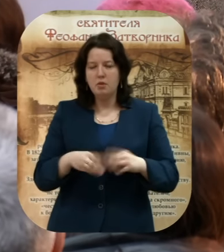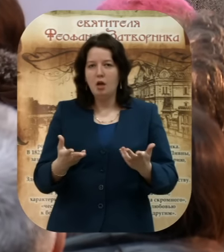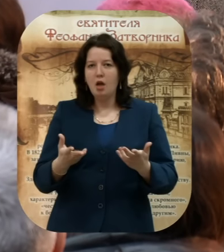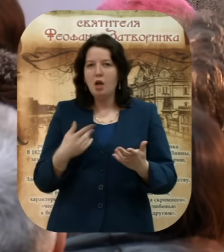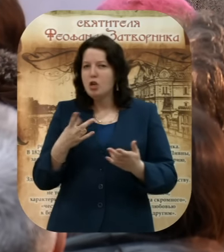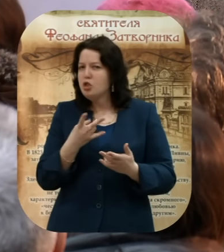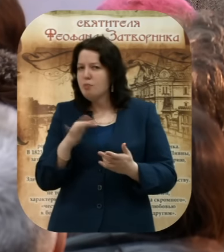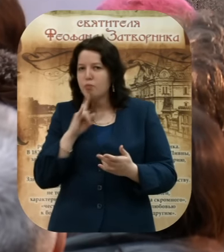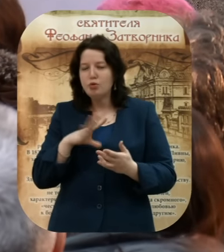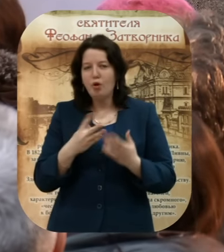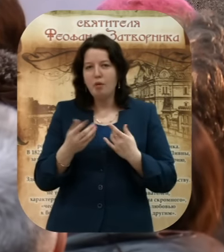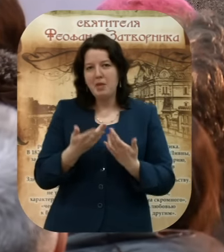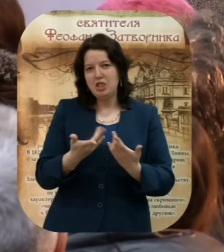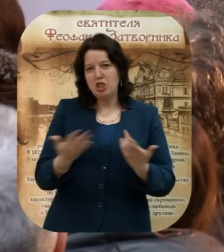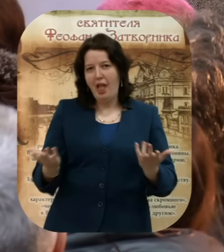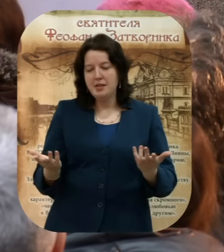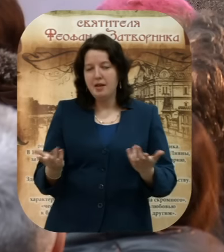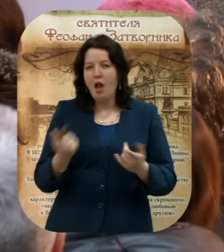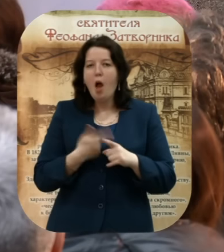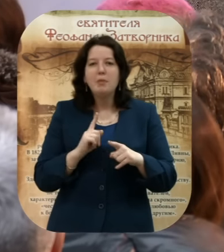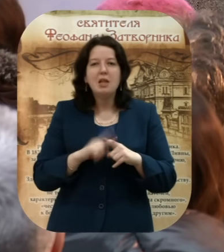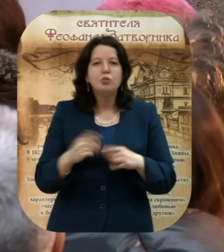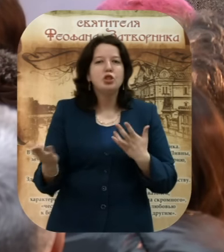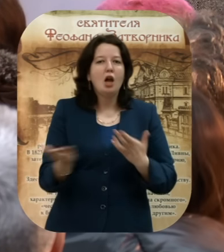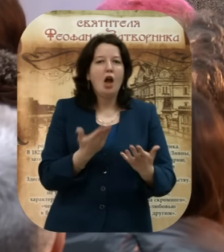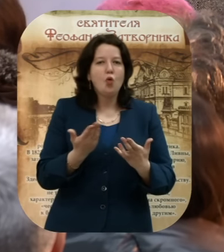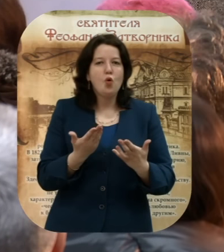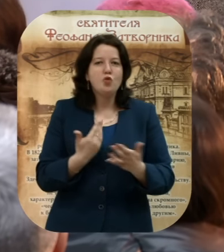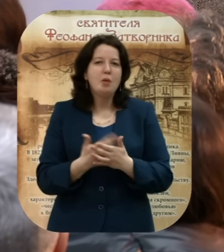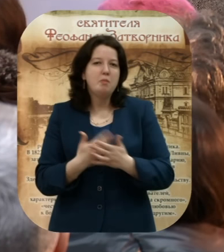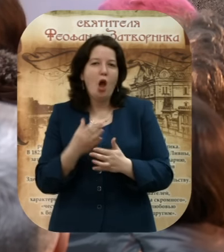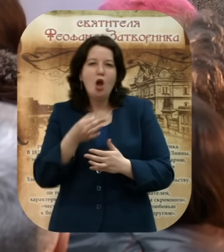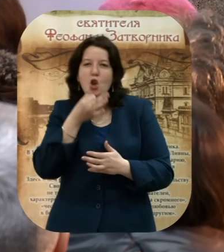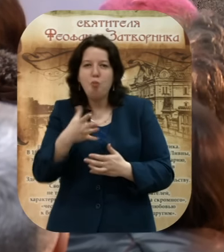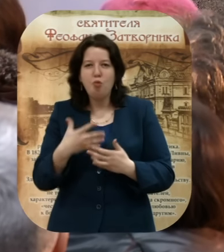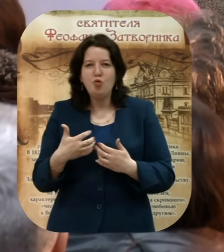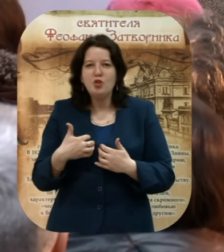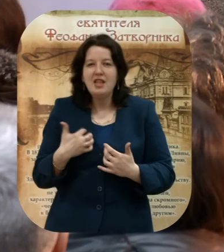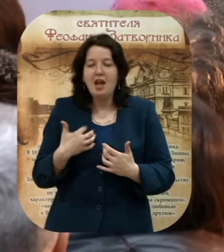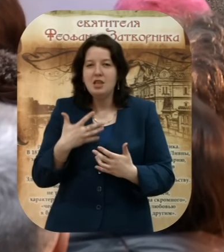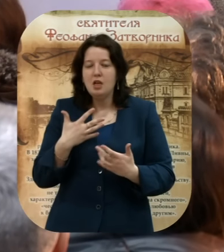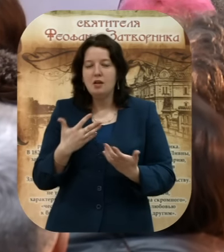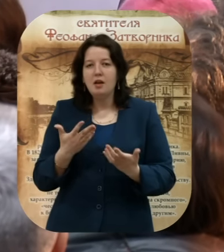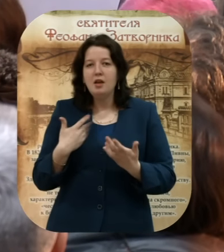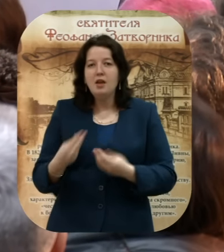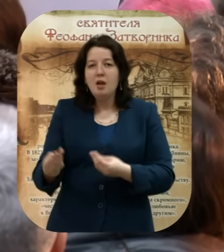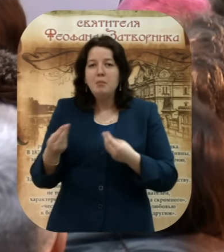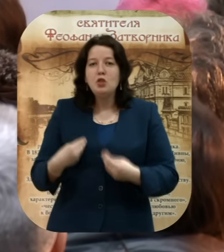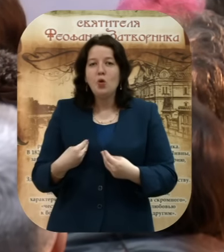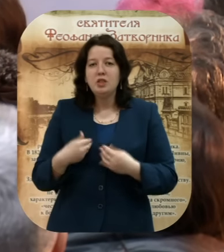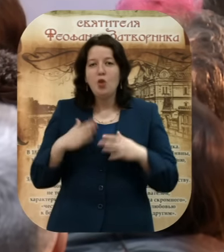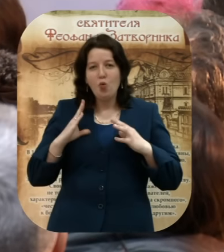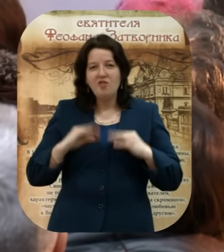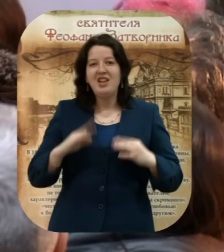не буду перечислять, потому что какую ни возьми страсть, которая даже, кажется, приносит